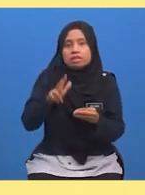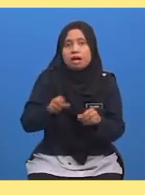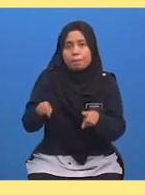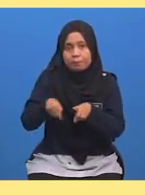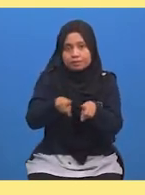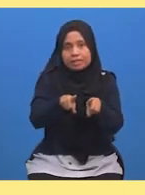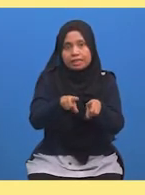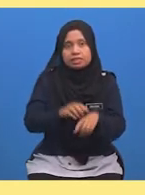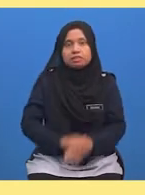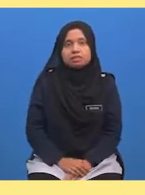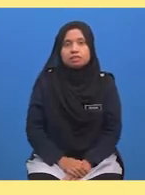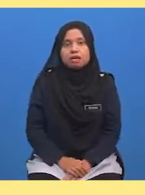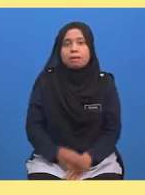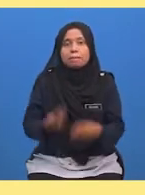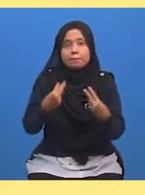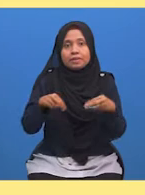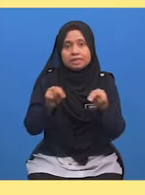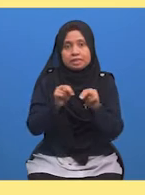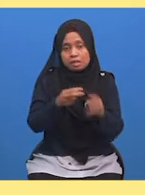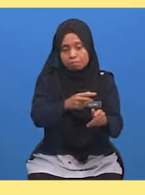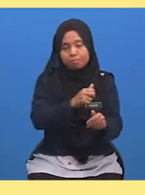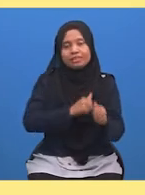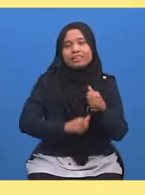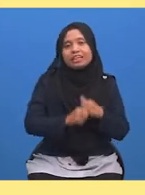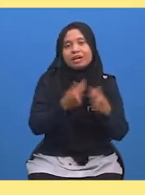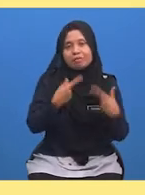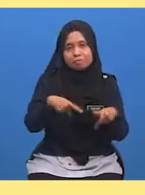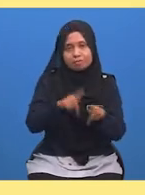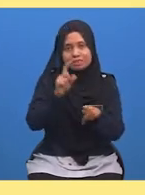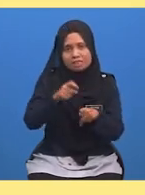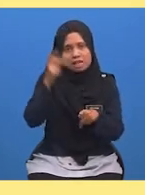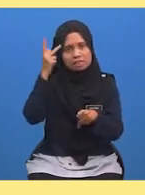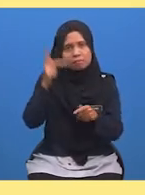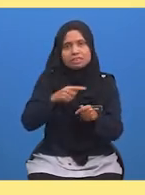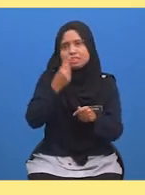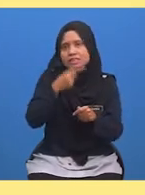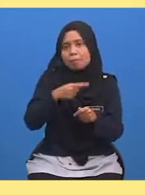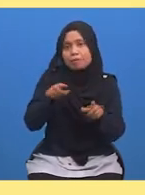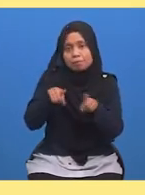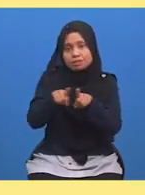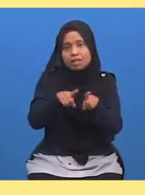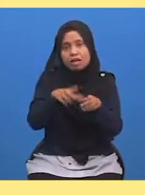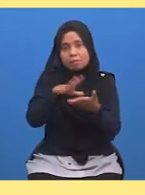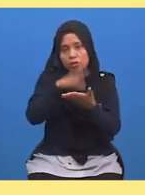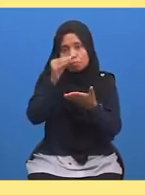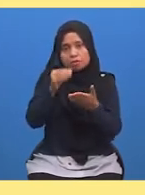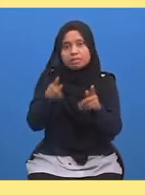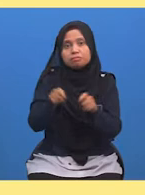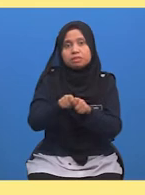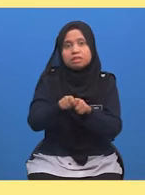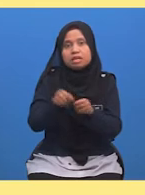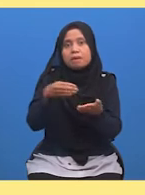persaingan. Perniagaan perlu mengenal pasti siapa pesaing, maklumat seperti